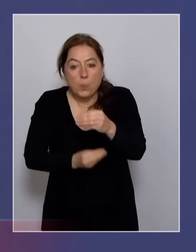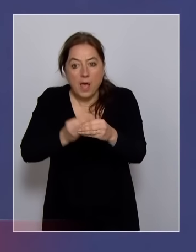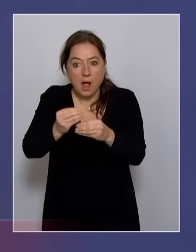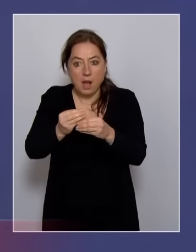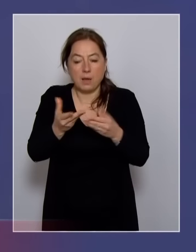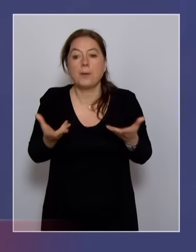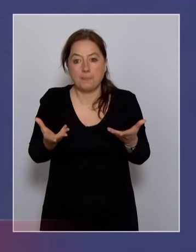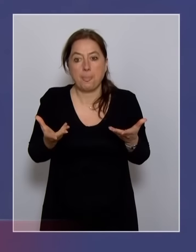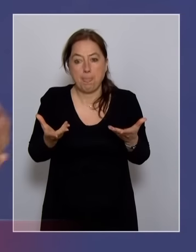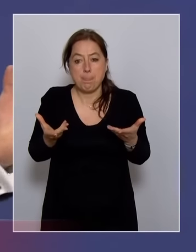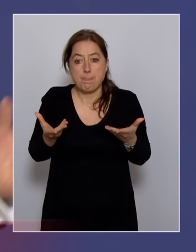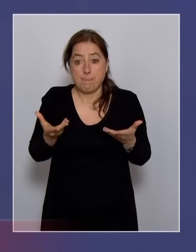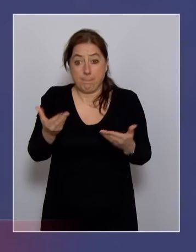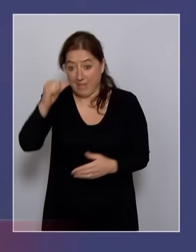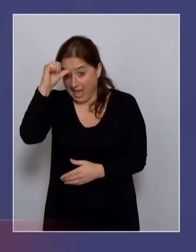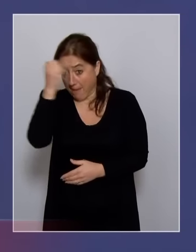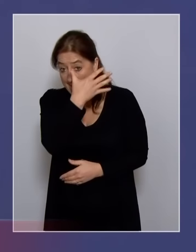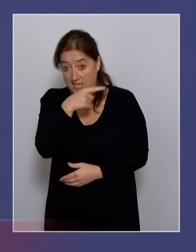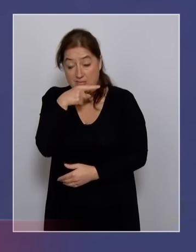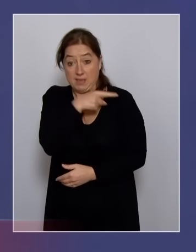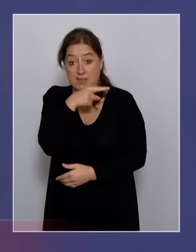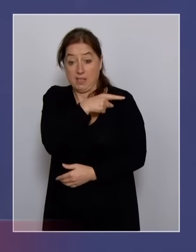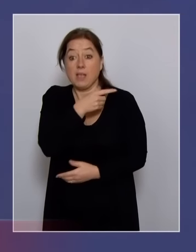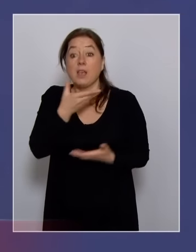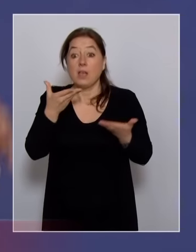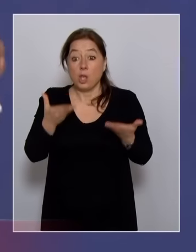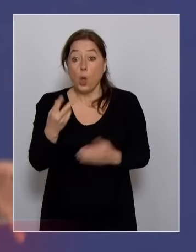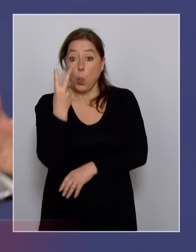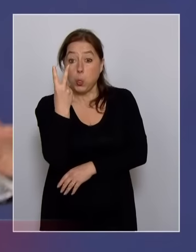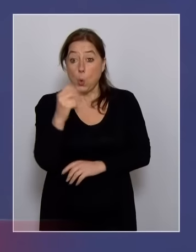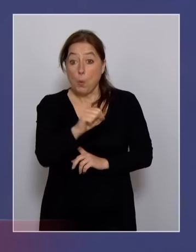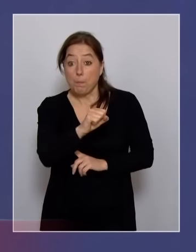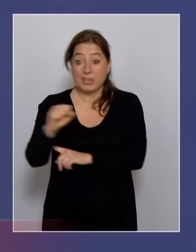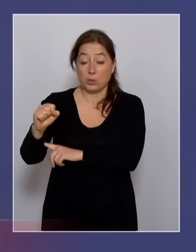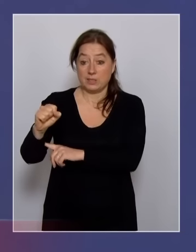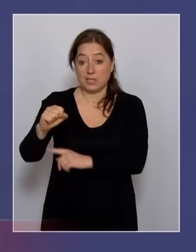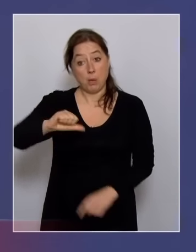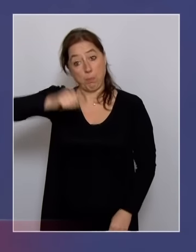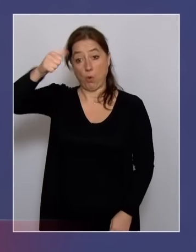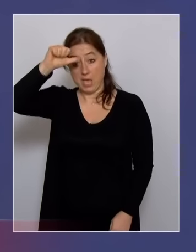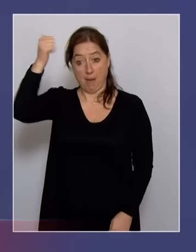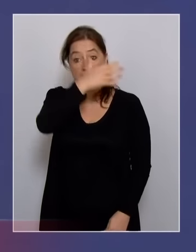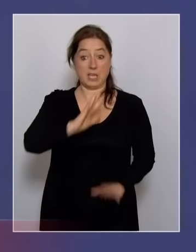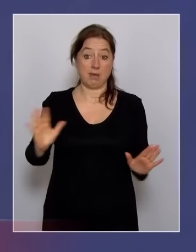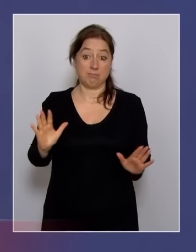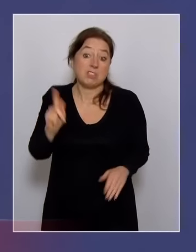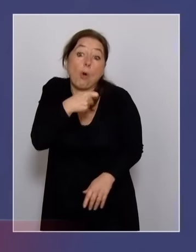à venir, les Etats-Unis d'Amérique ont deux priorités. Les Etats-Unis d'Amérique d'abord, et c'est légitime, et la